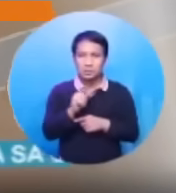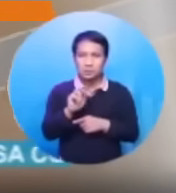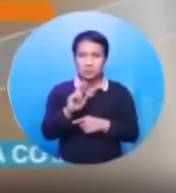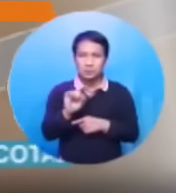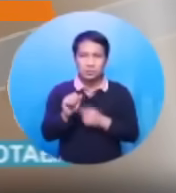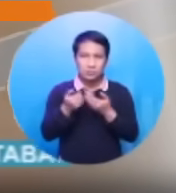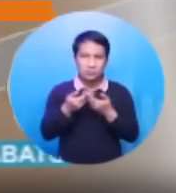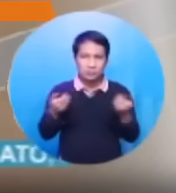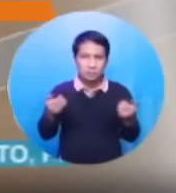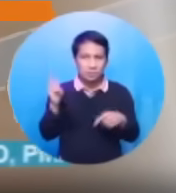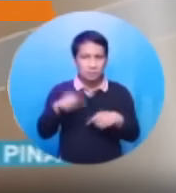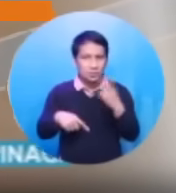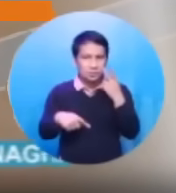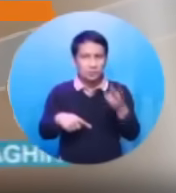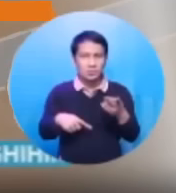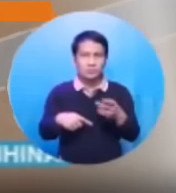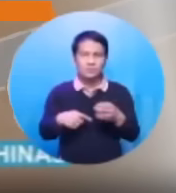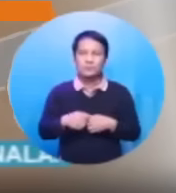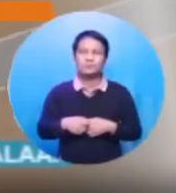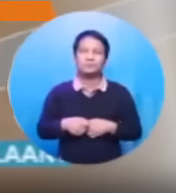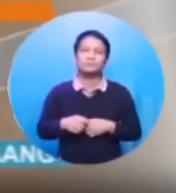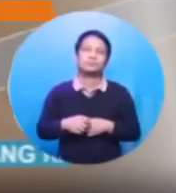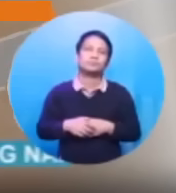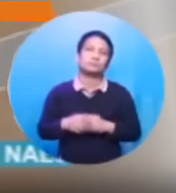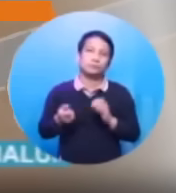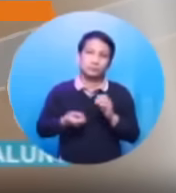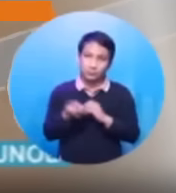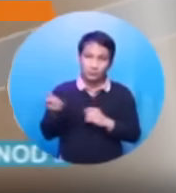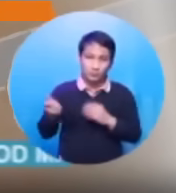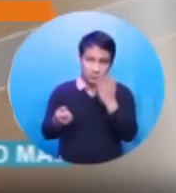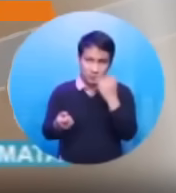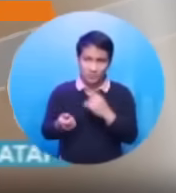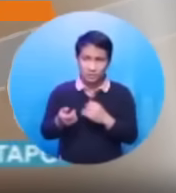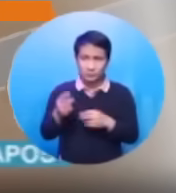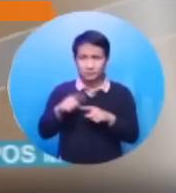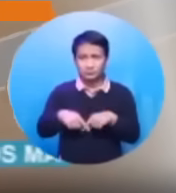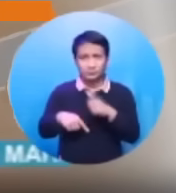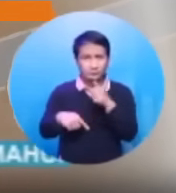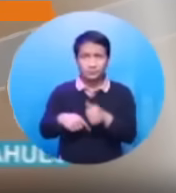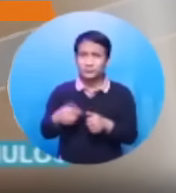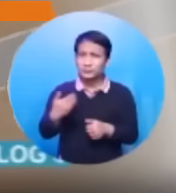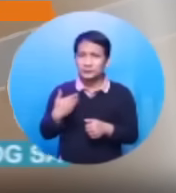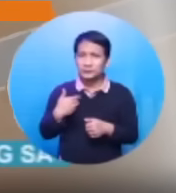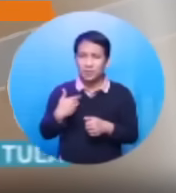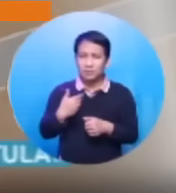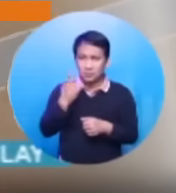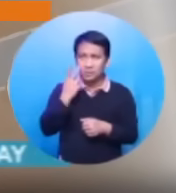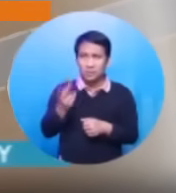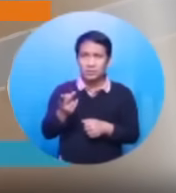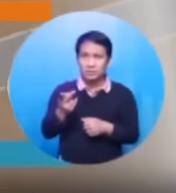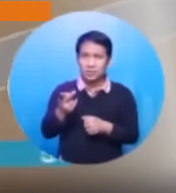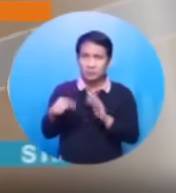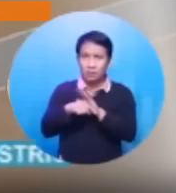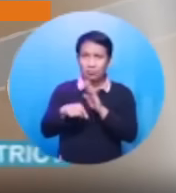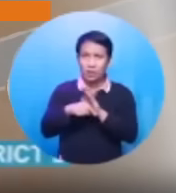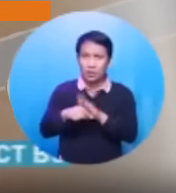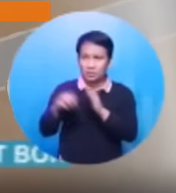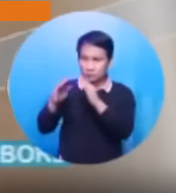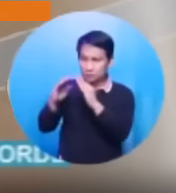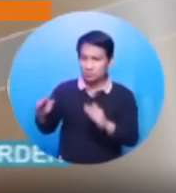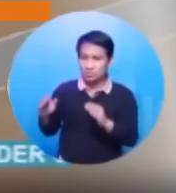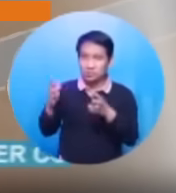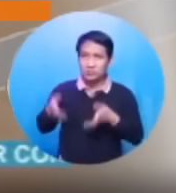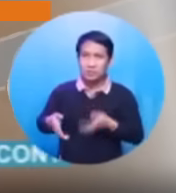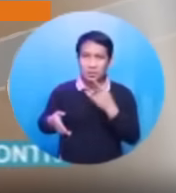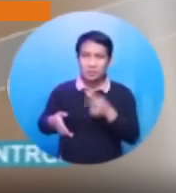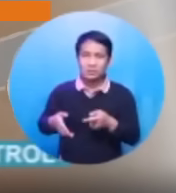dito? Meron tayong makikita ng trespassing dito sa Rafi, no? Dahil, again, hindi po siya pasok dun sa ano. I mean, hindi dapat resident